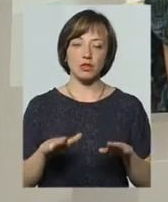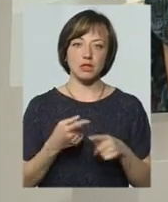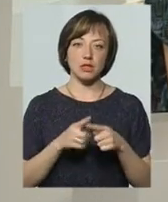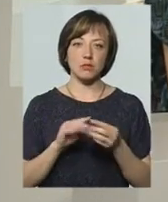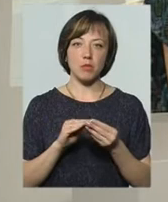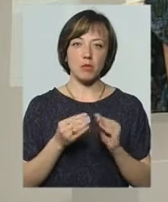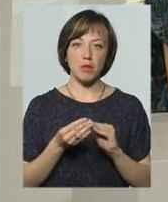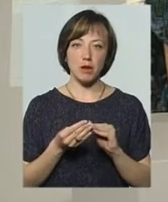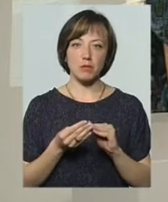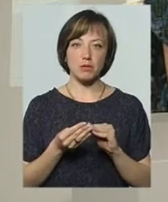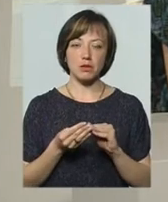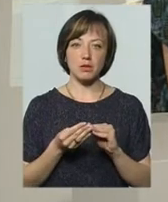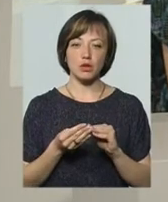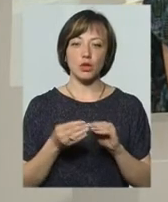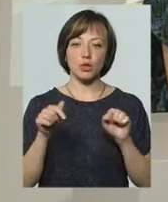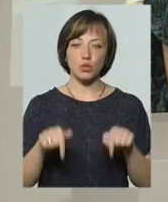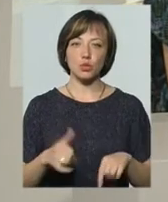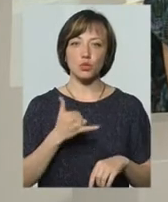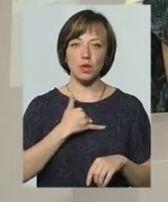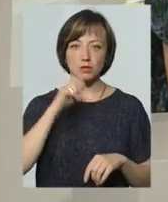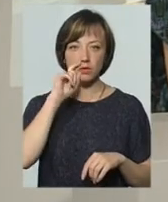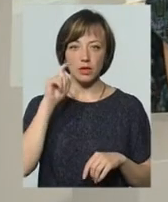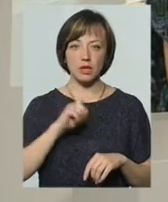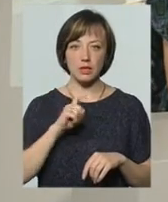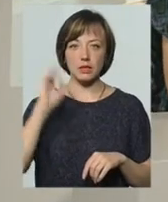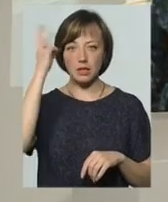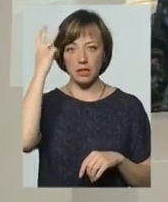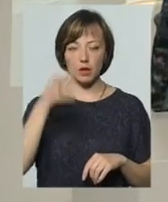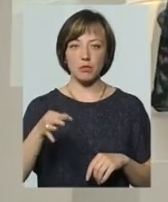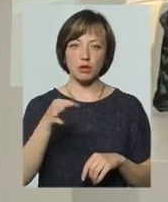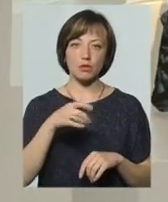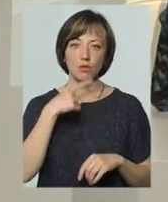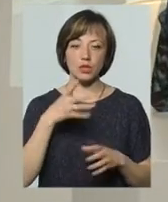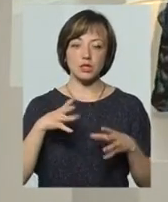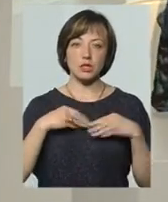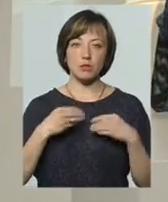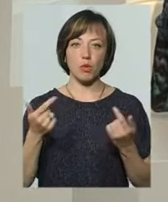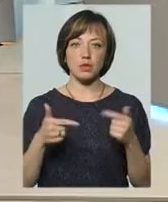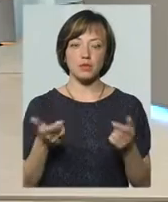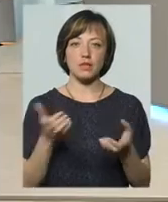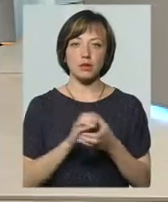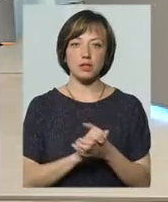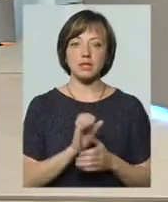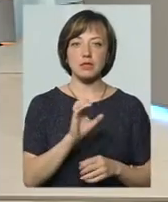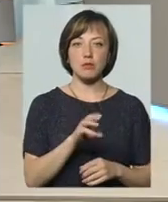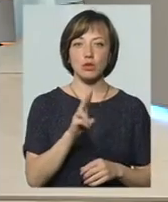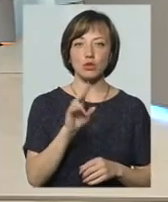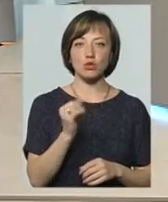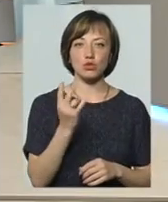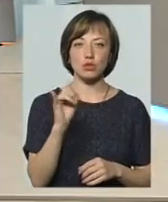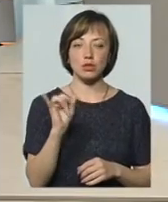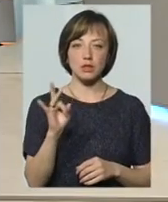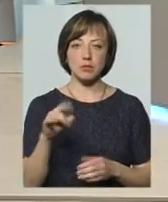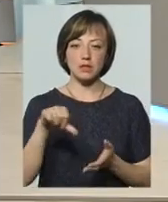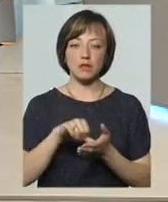проблеми тут, в нас, в Україні, на Хмельниччині, говоримо з нашими гостями. Знайомтеся, Степан Кушнір, представник